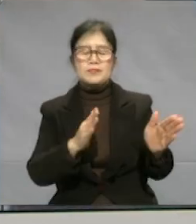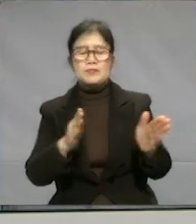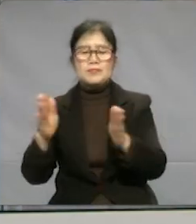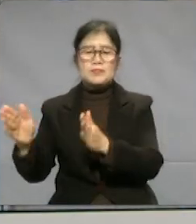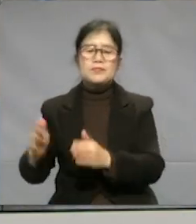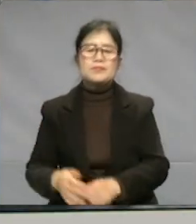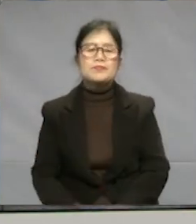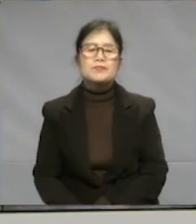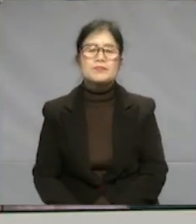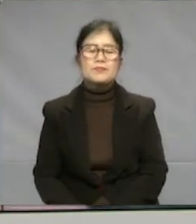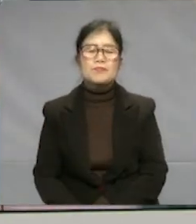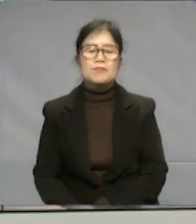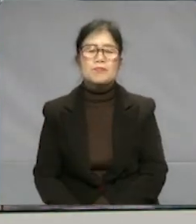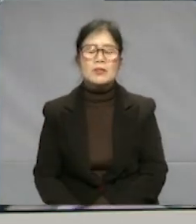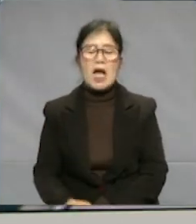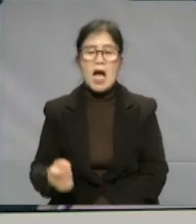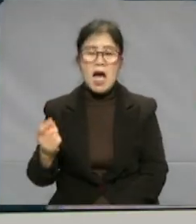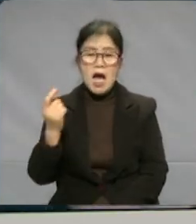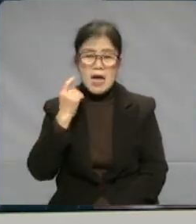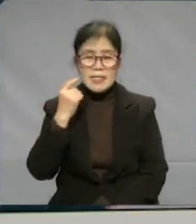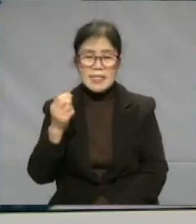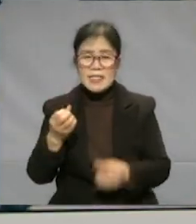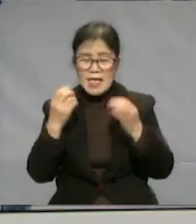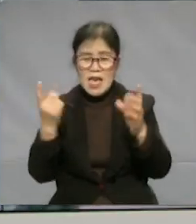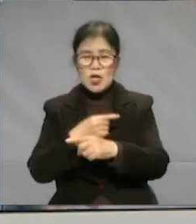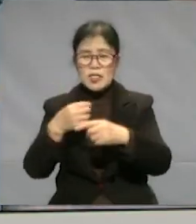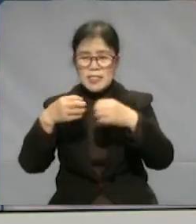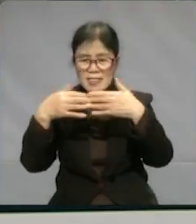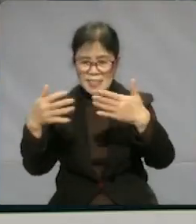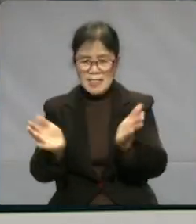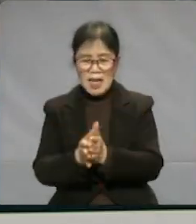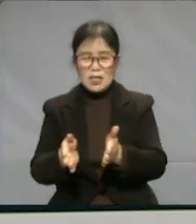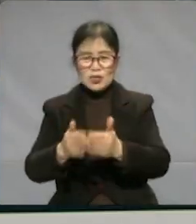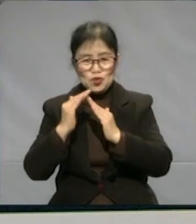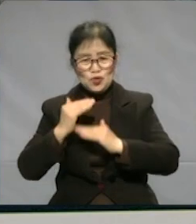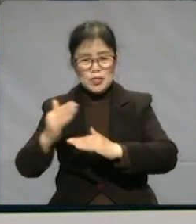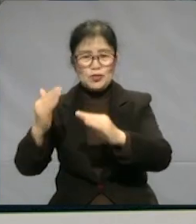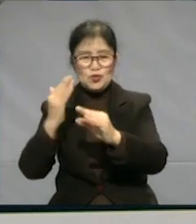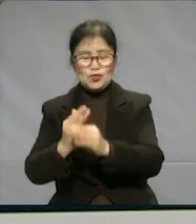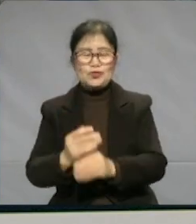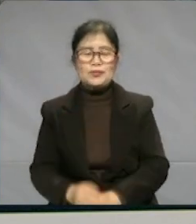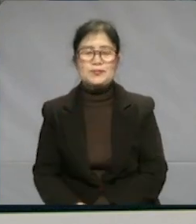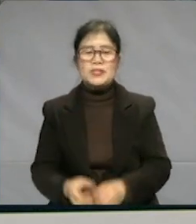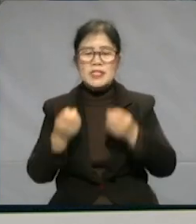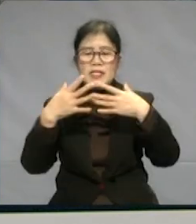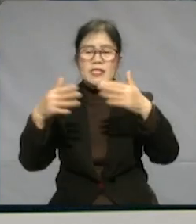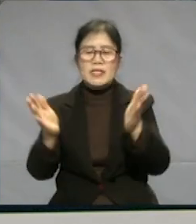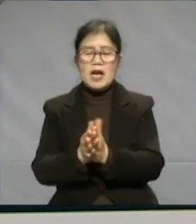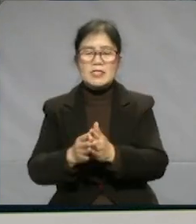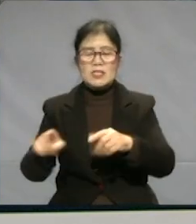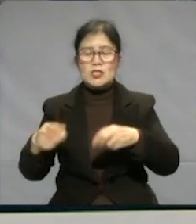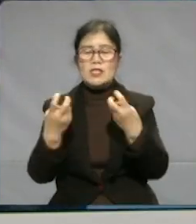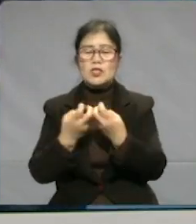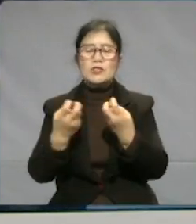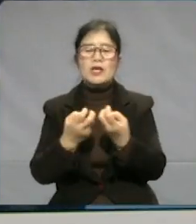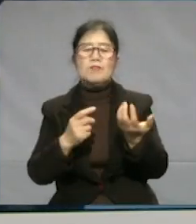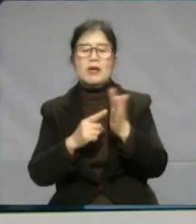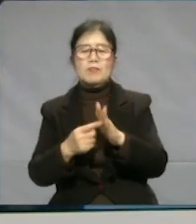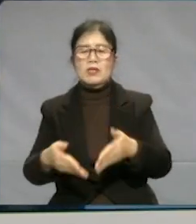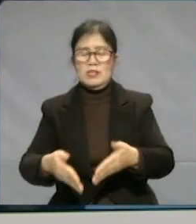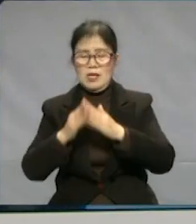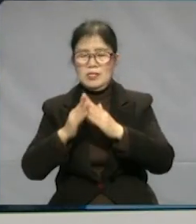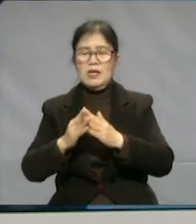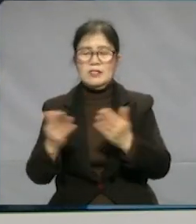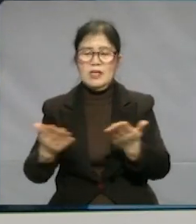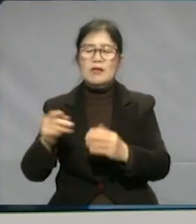다음 소식입니다이 가친 개혁 신당을 추진 중인 이준석 전 국민의 힘 대표가 신당의 정강 정책을 발표하며 창당 작업에